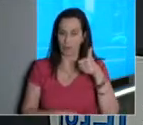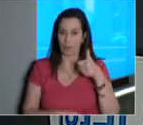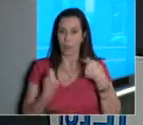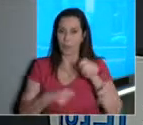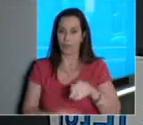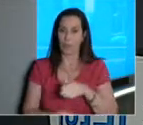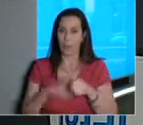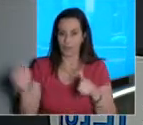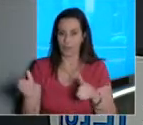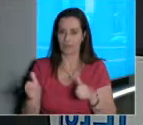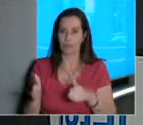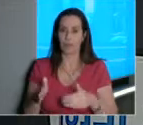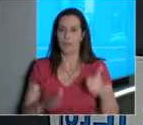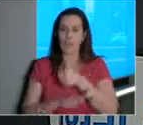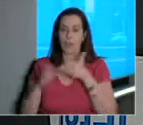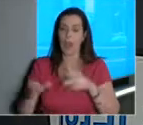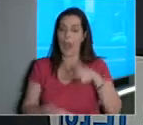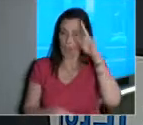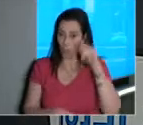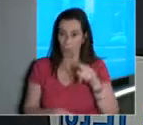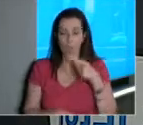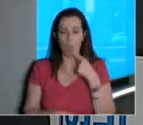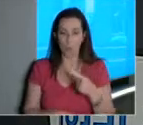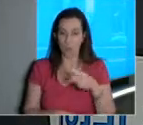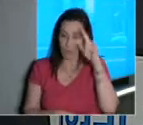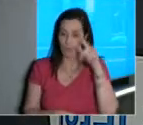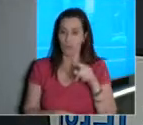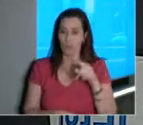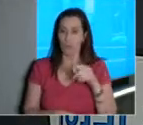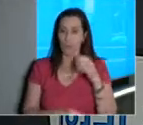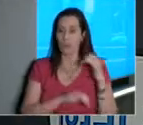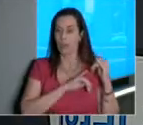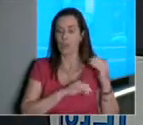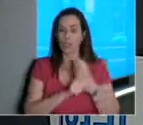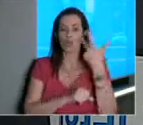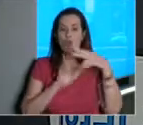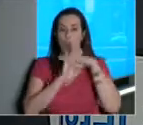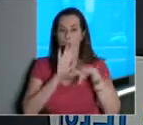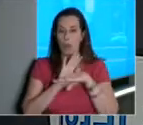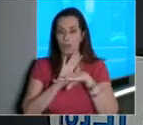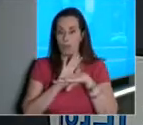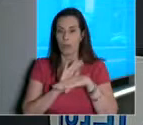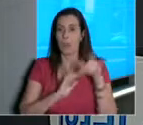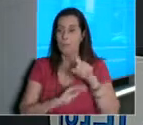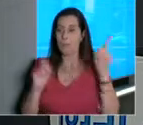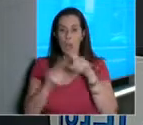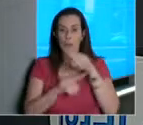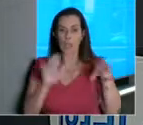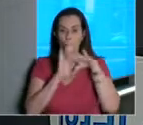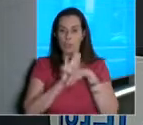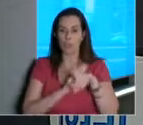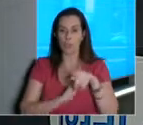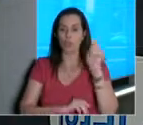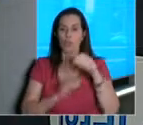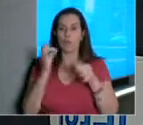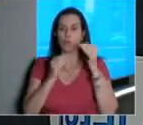עם חברי הכנסת מהימין והשרים מהימין. הליכוד הזה שאת מדברת עליו העביר שלושה חוקים אל מול המסתננים. מי שפסל אותם זה